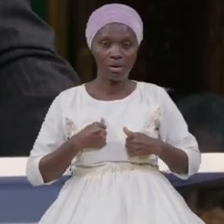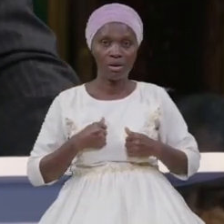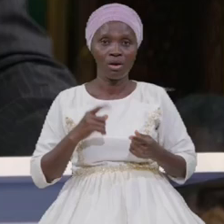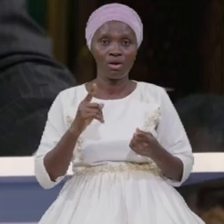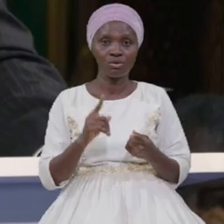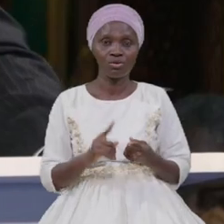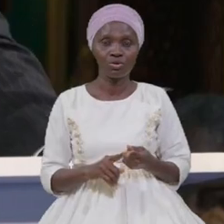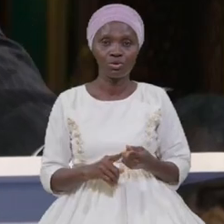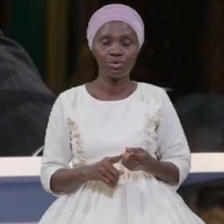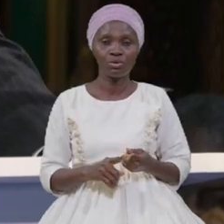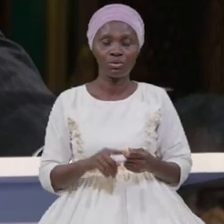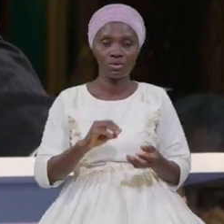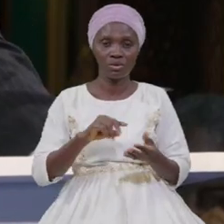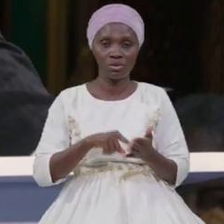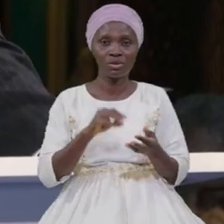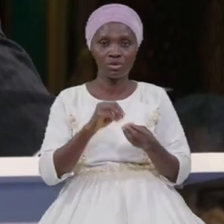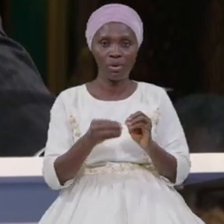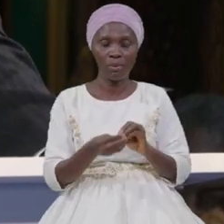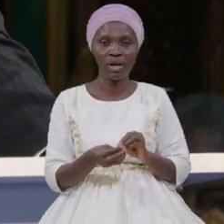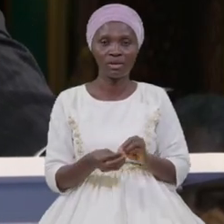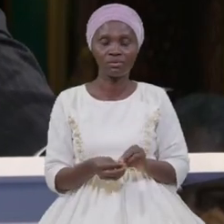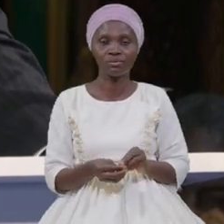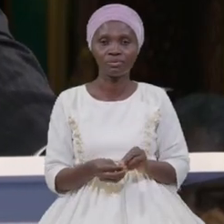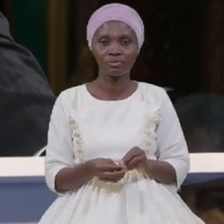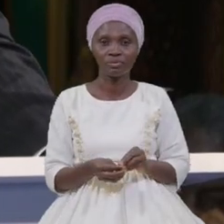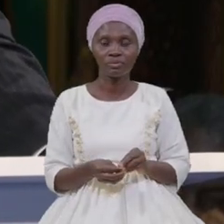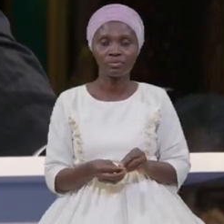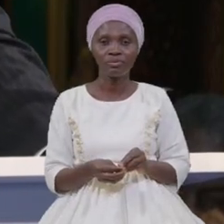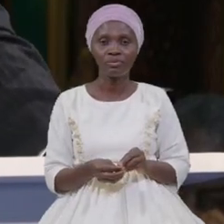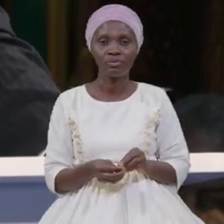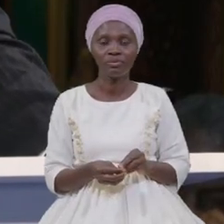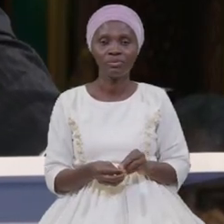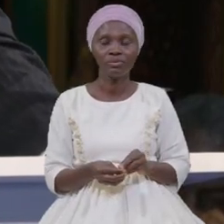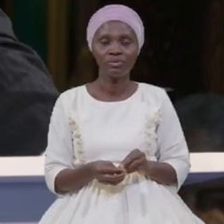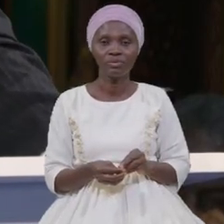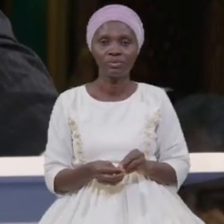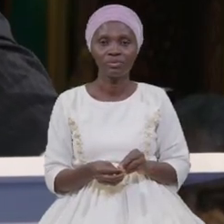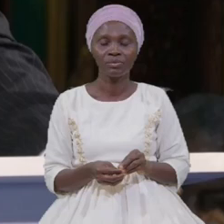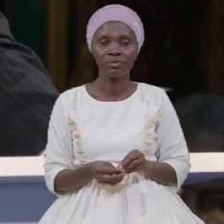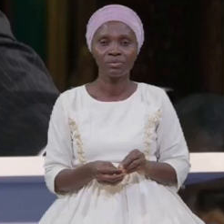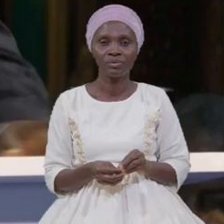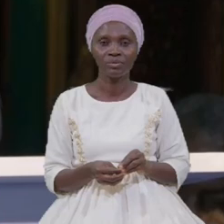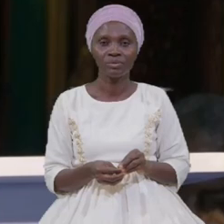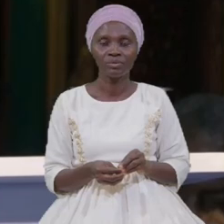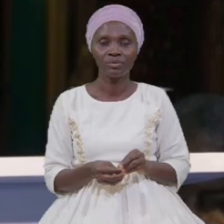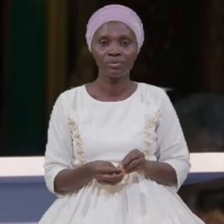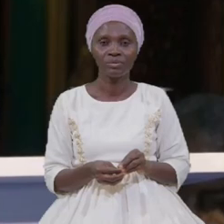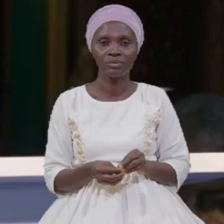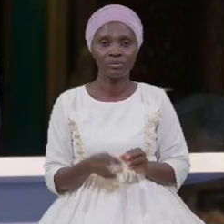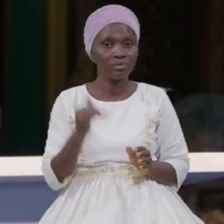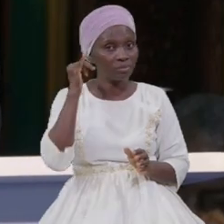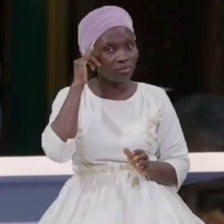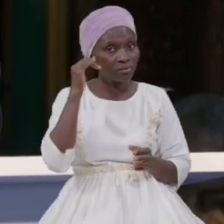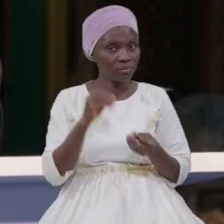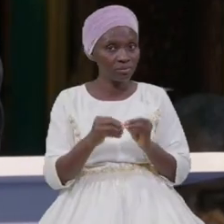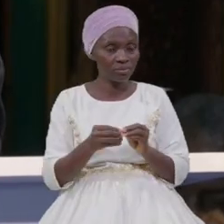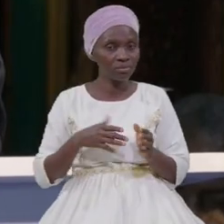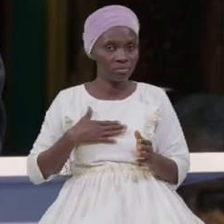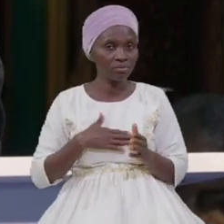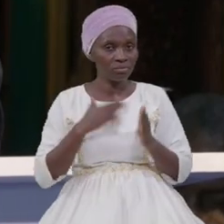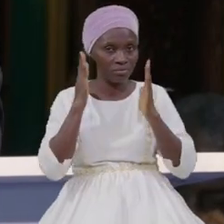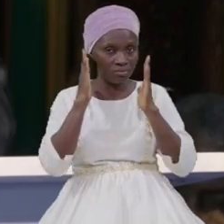par SMS ou bien WhatsApp à ce numéro de téléphone qui vous,